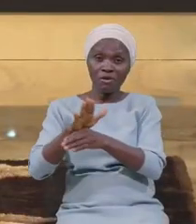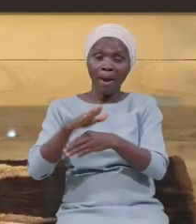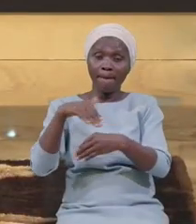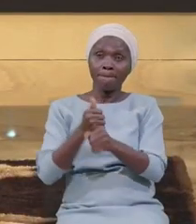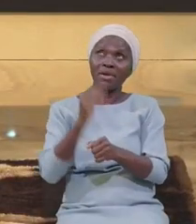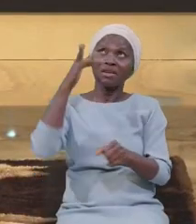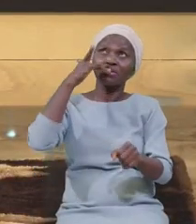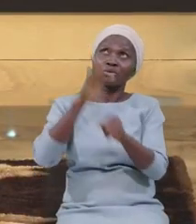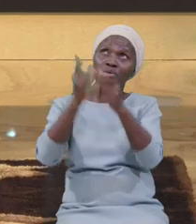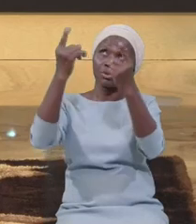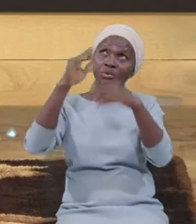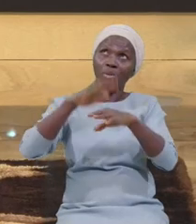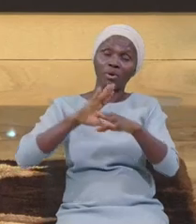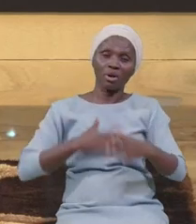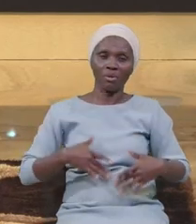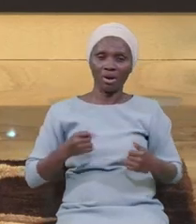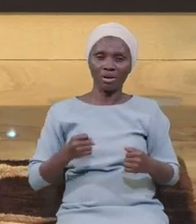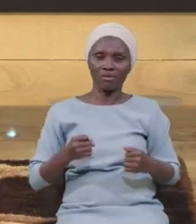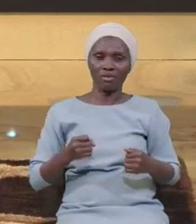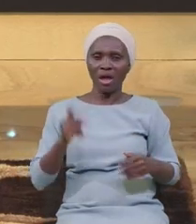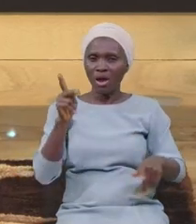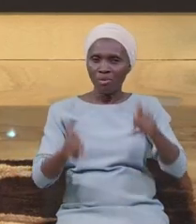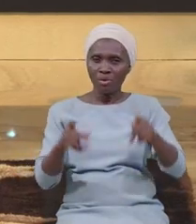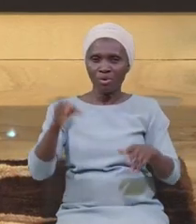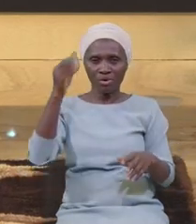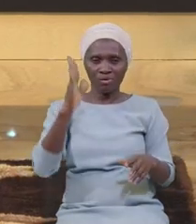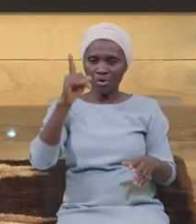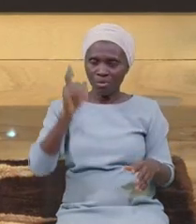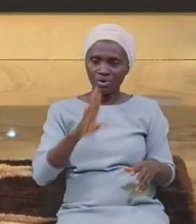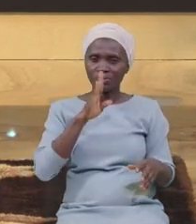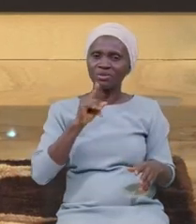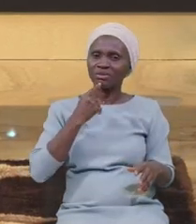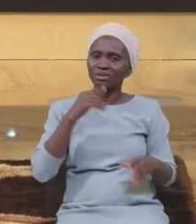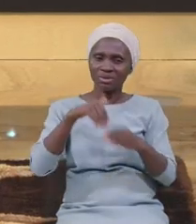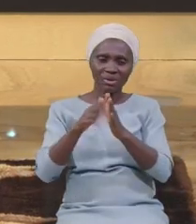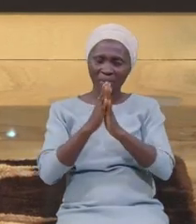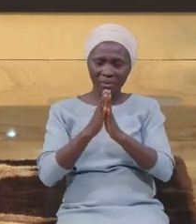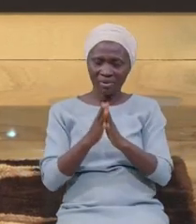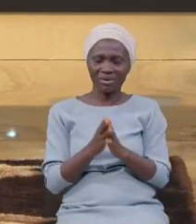le peuple de Dieu doit être fervent à prier Dieu,